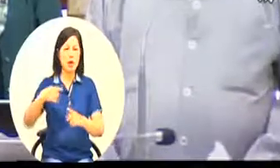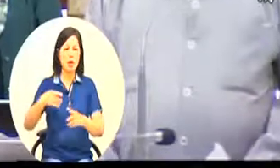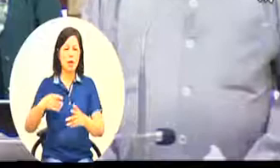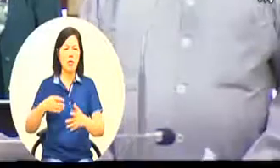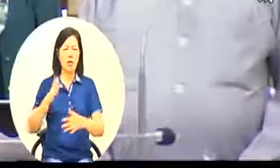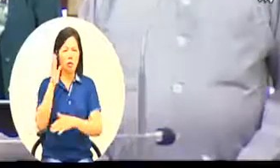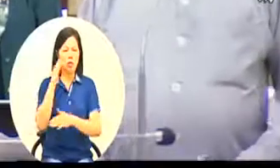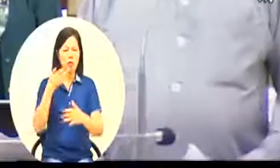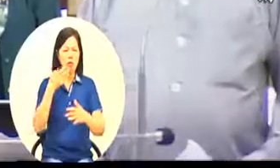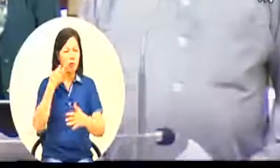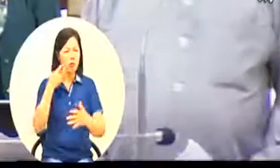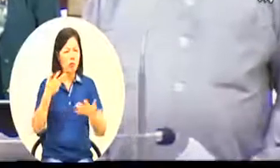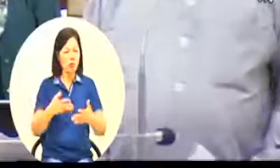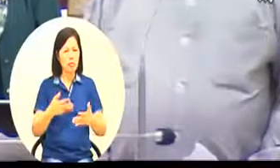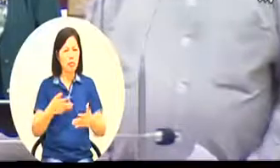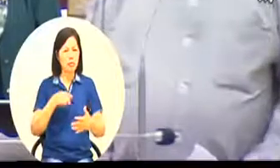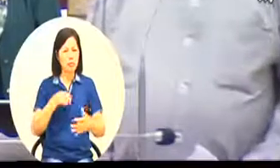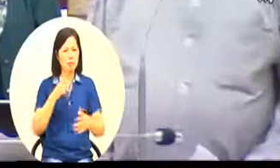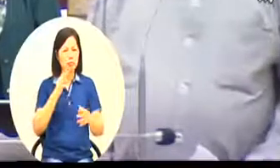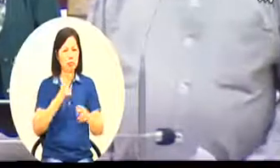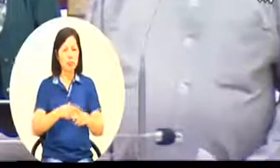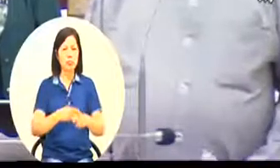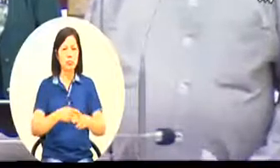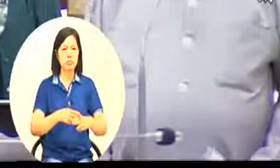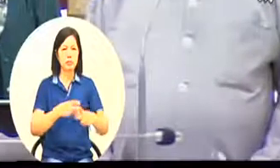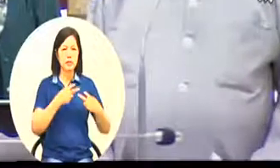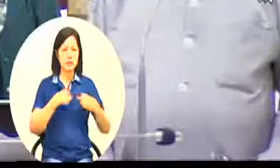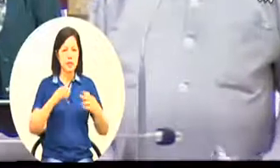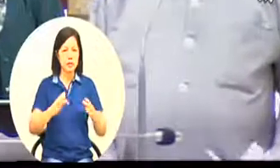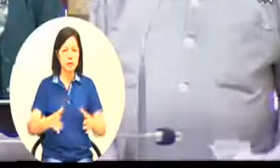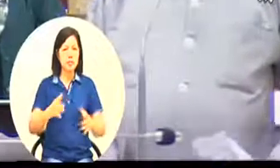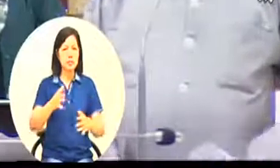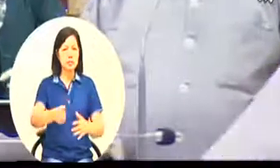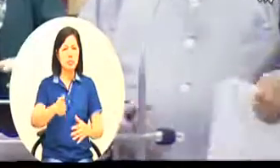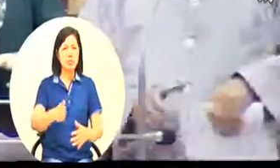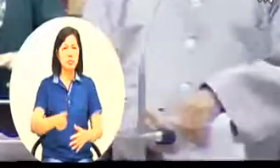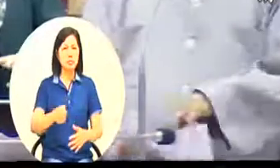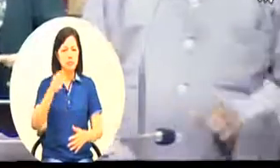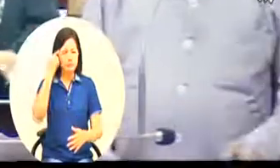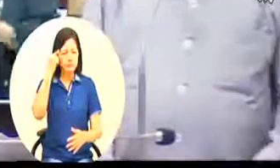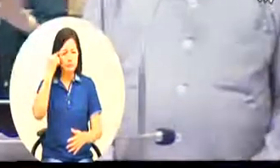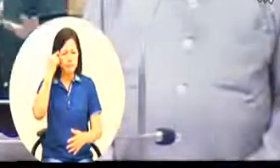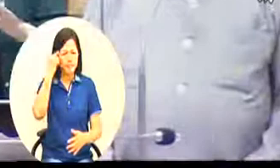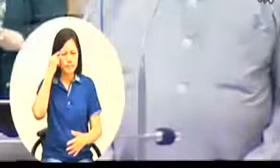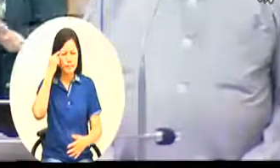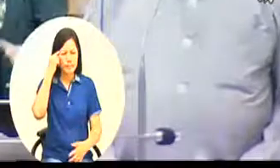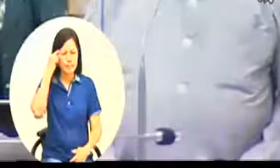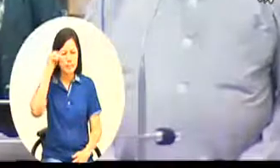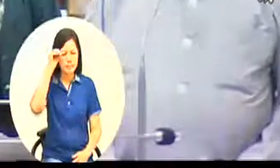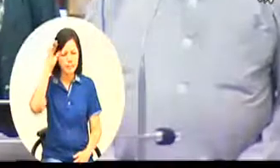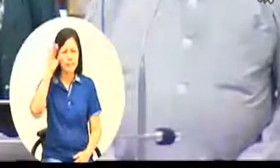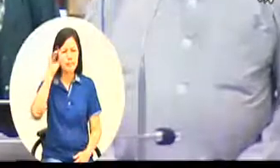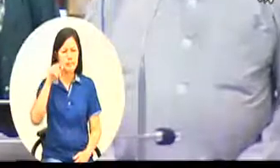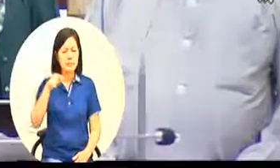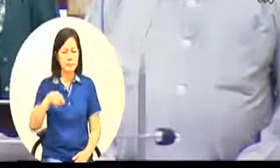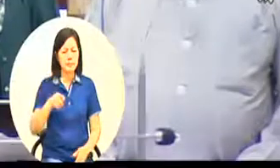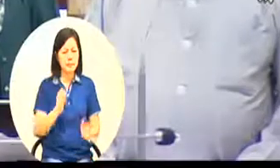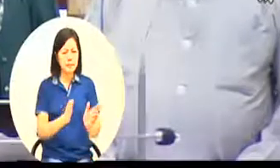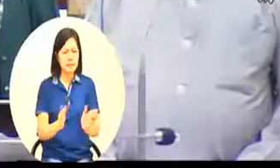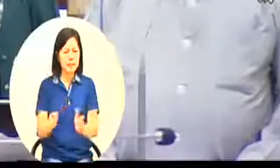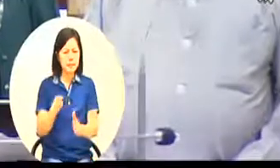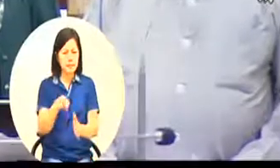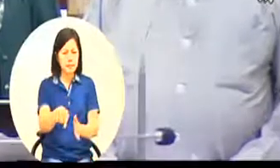信，今仔日蔡英文总统，伊爱有智慧，啊，来处理这款的政治的议